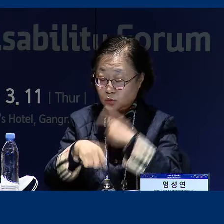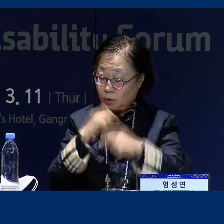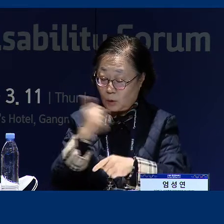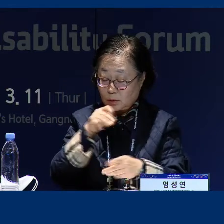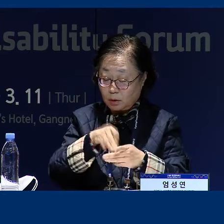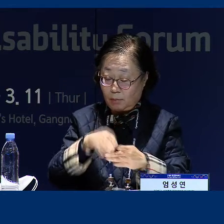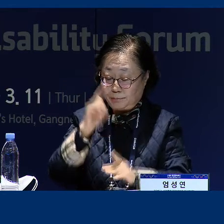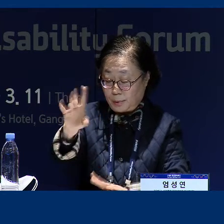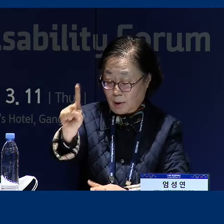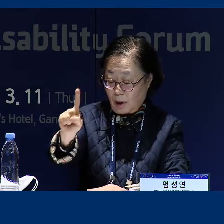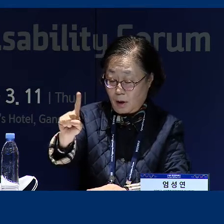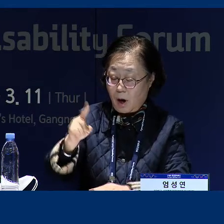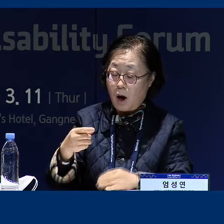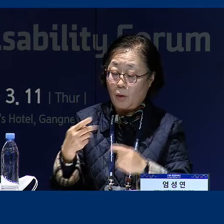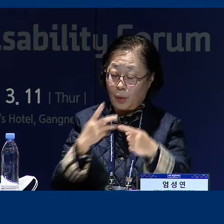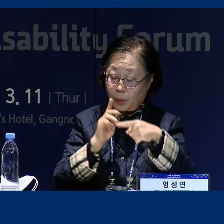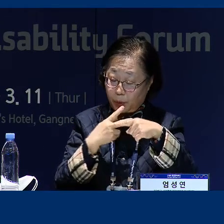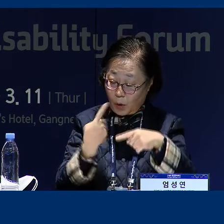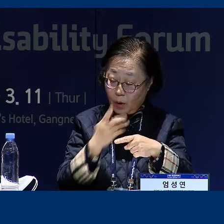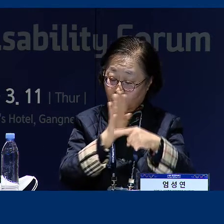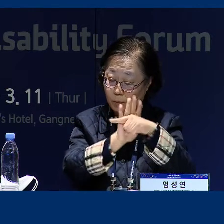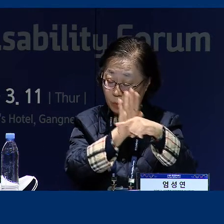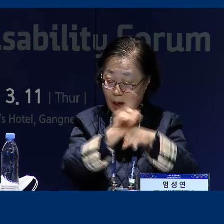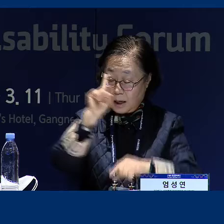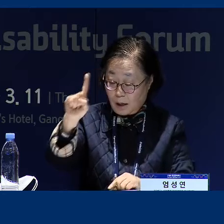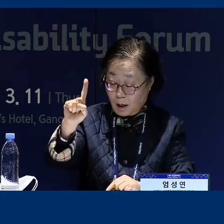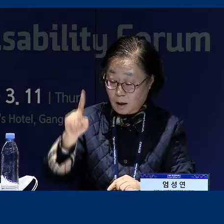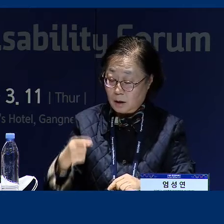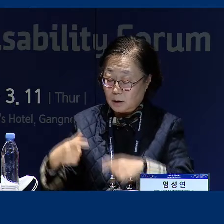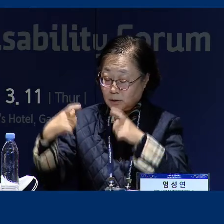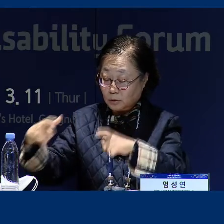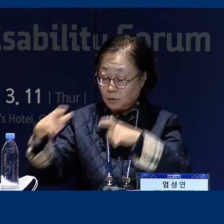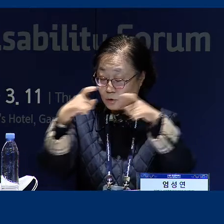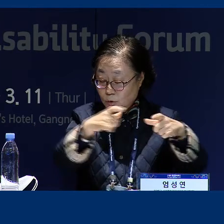하지만 강원도는 도본부 한 곳,